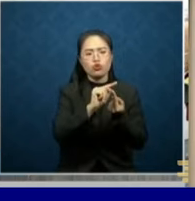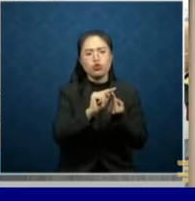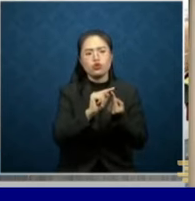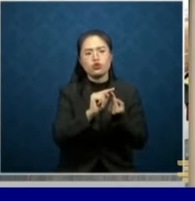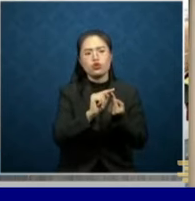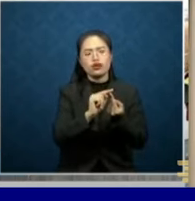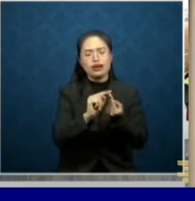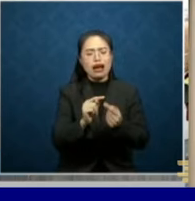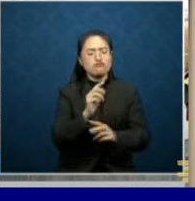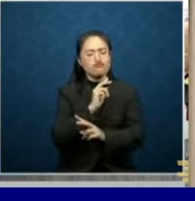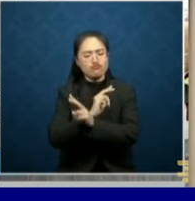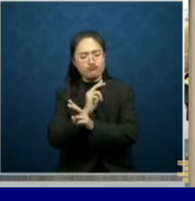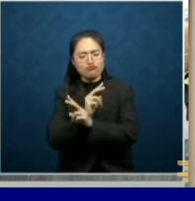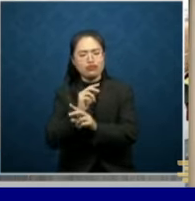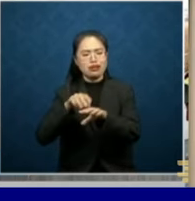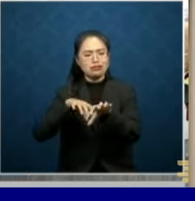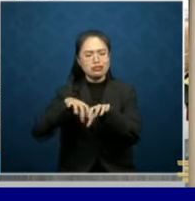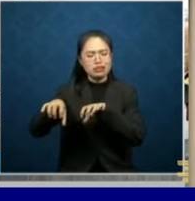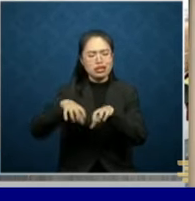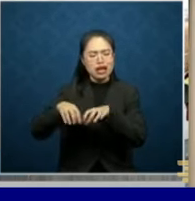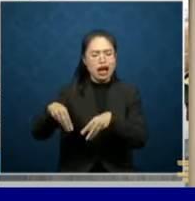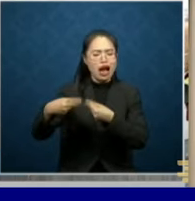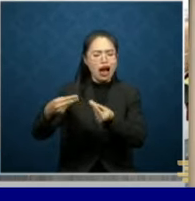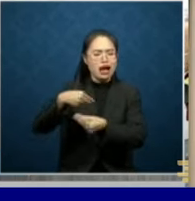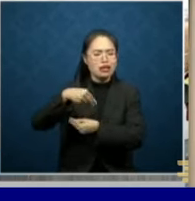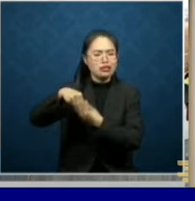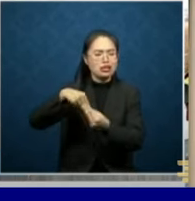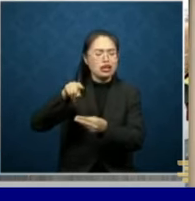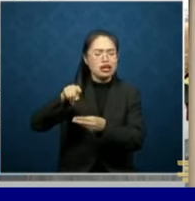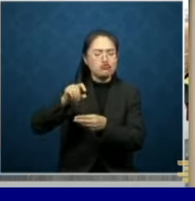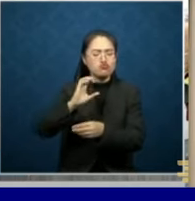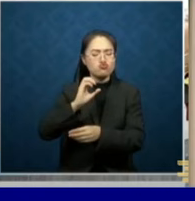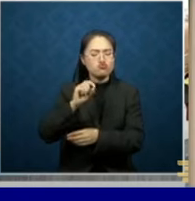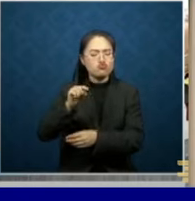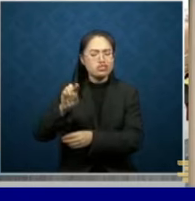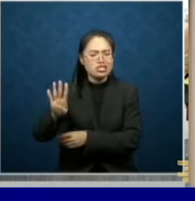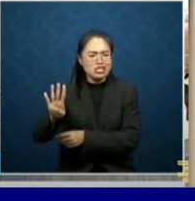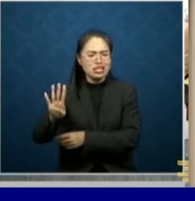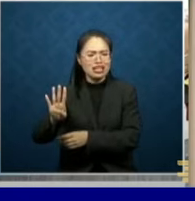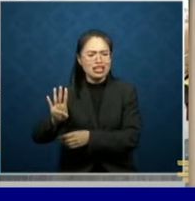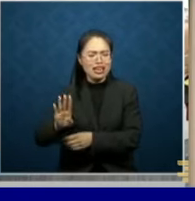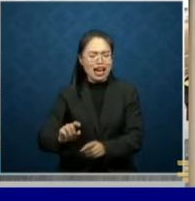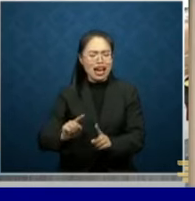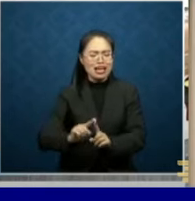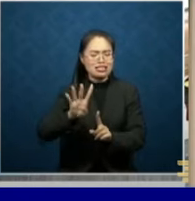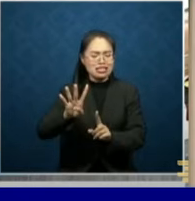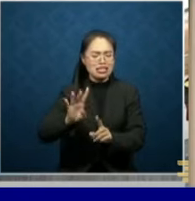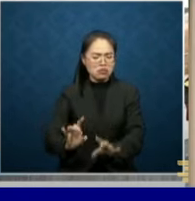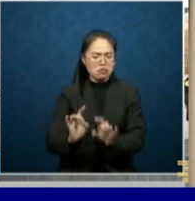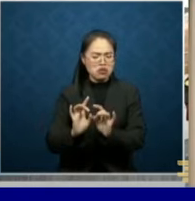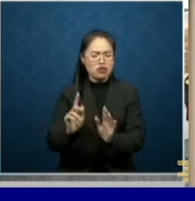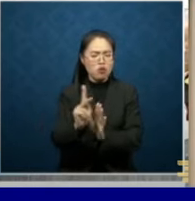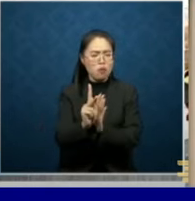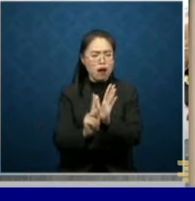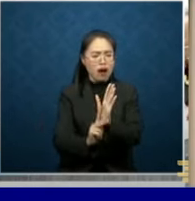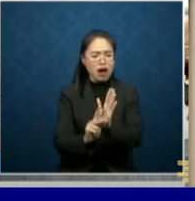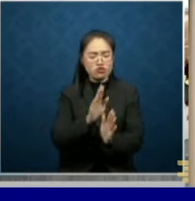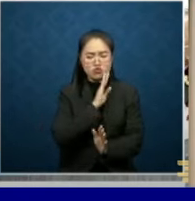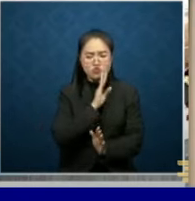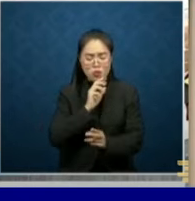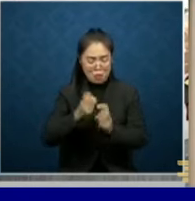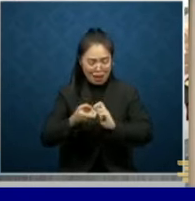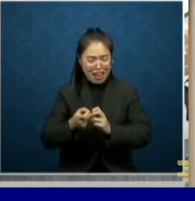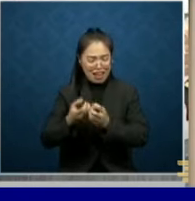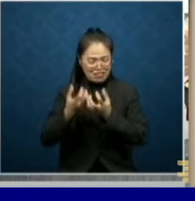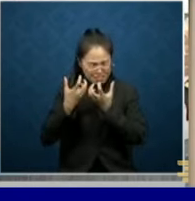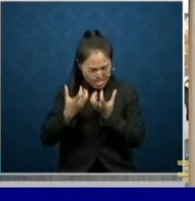ตัวทวีคูณมีแค่ 0.4 เท่านั้นแหละอันที่4ก็คือความเสี่ยงในด้านกฎหมายถ้ามันวิกฤตจริงนะตาม